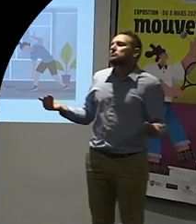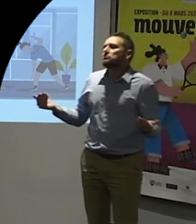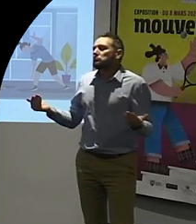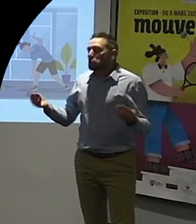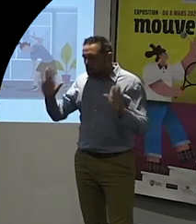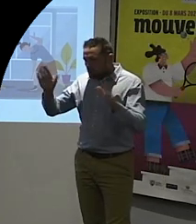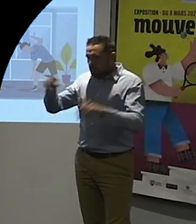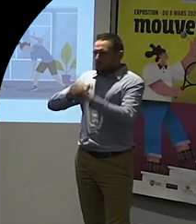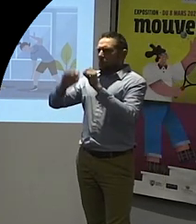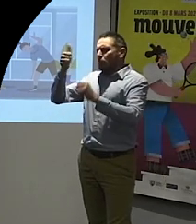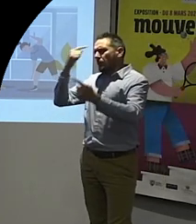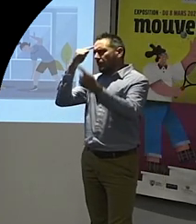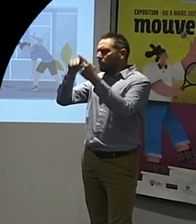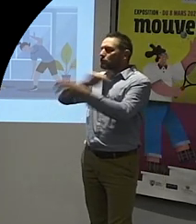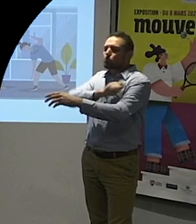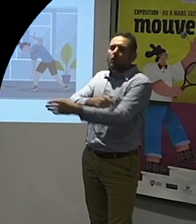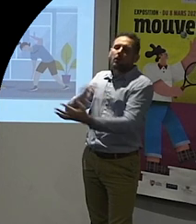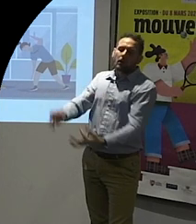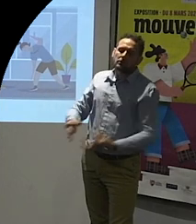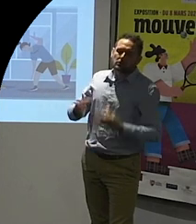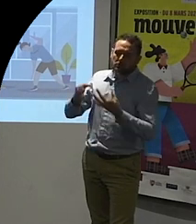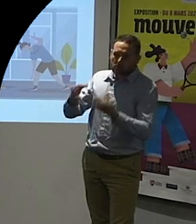le sport tout court, que